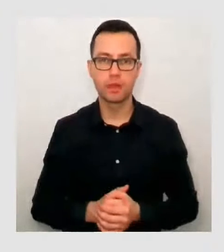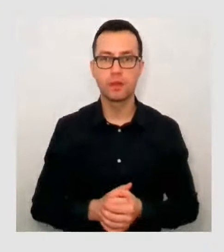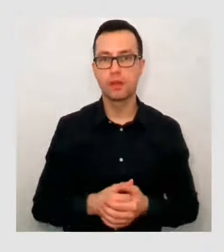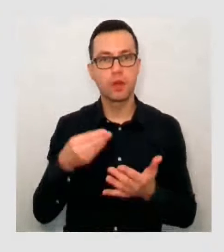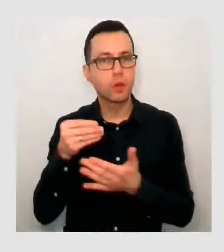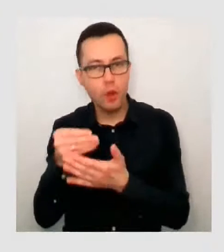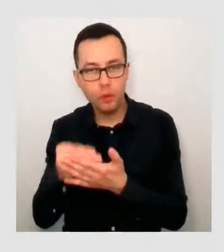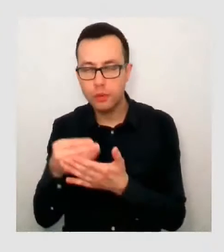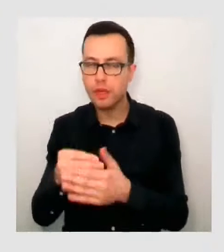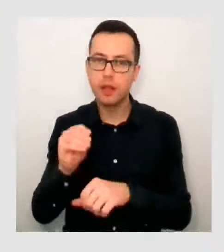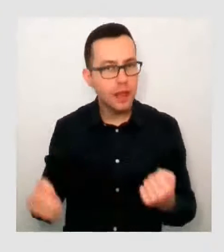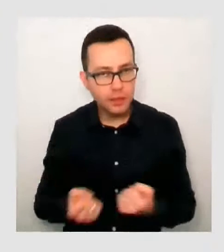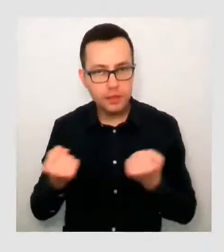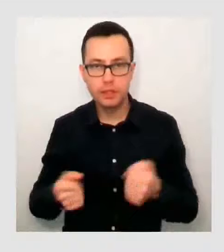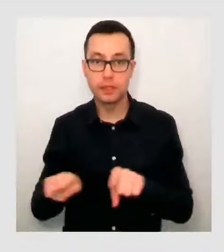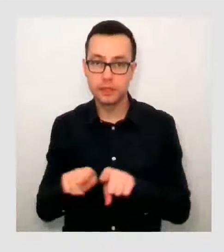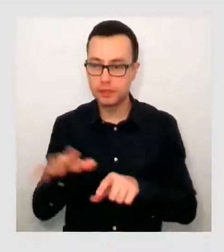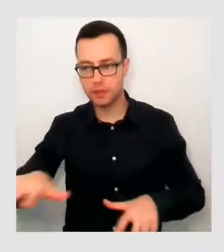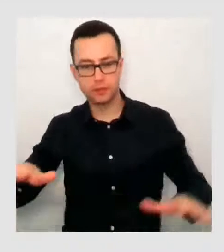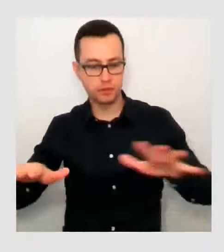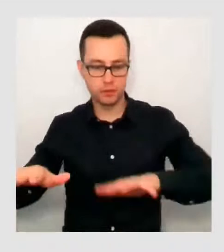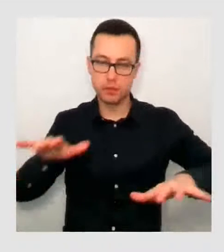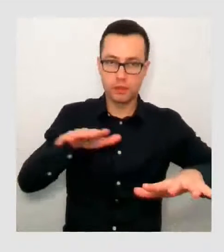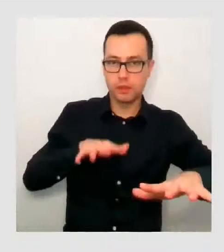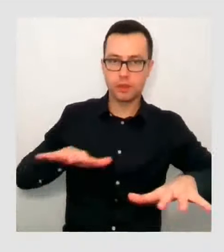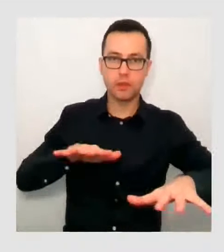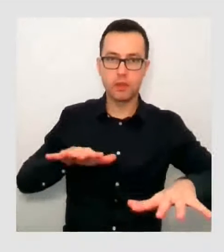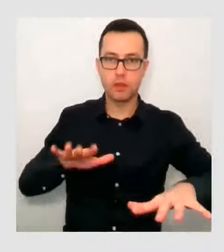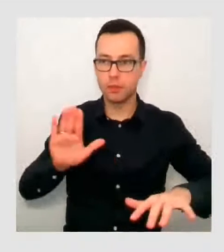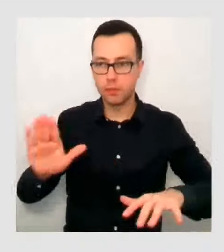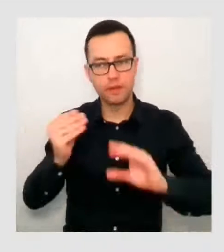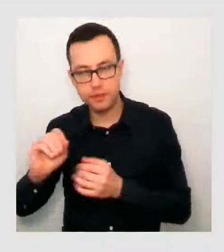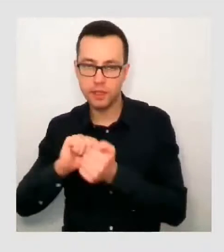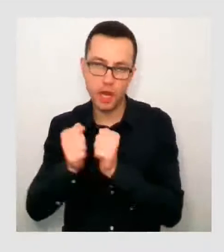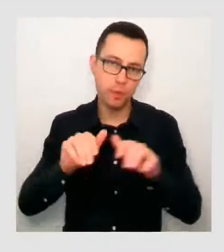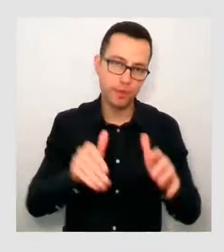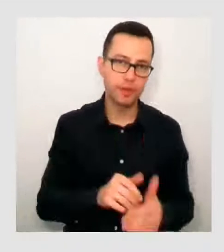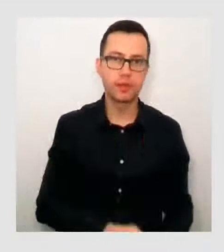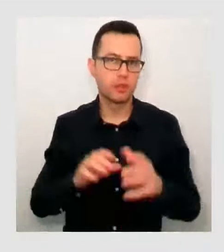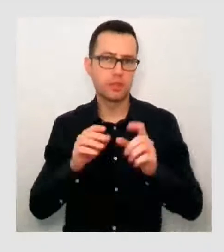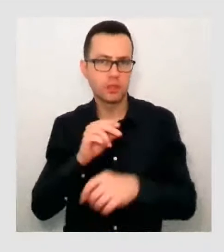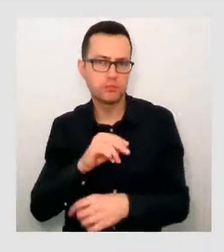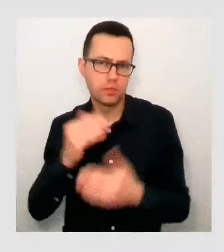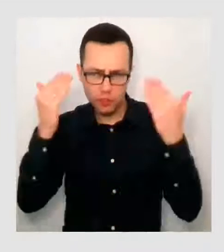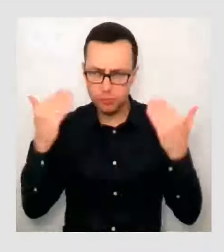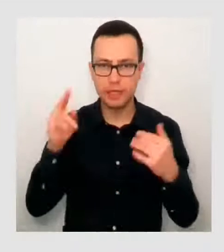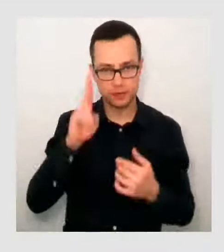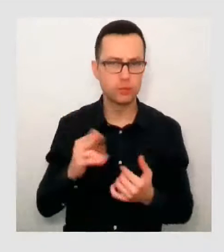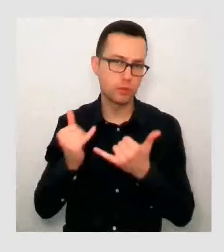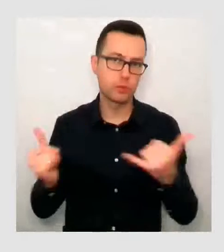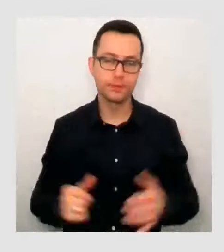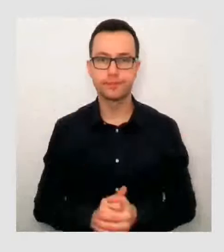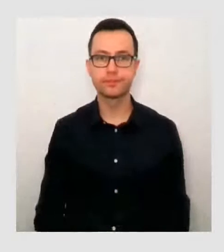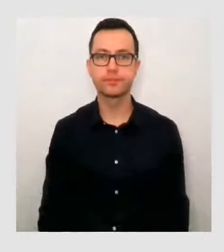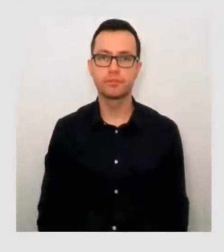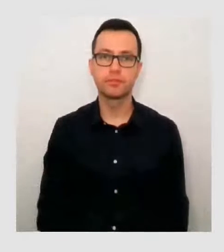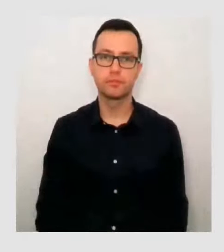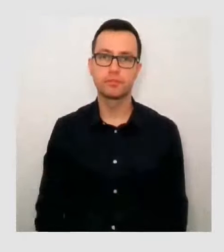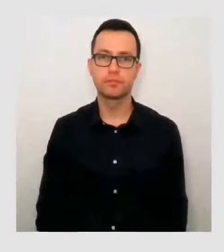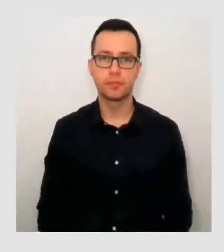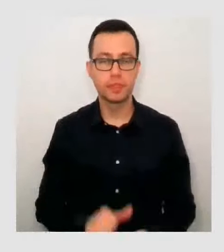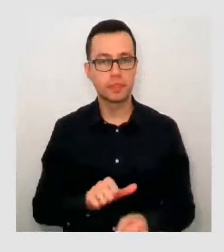określoną większą bazę. Prosiłbym następny slajd. Proszę Państwa, jest też wadliwy system kształcenia kadr medycznych. Bez wątpienia dzisiaj